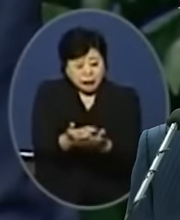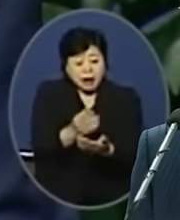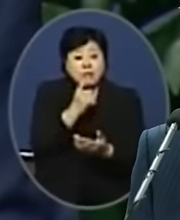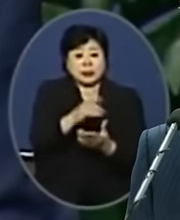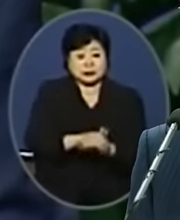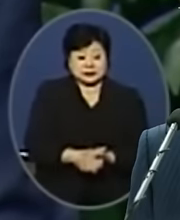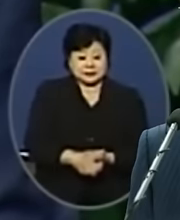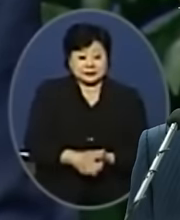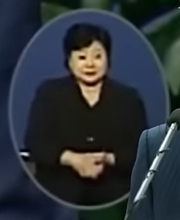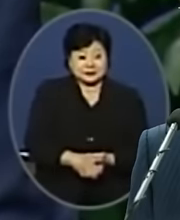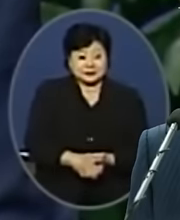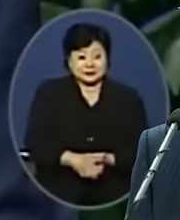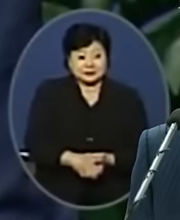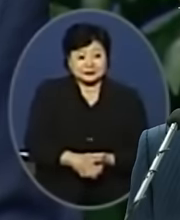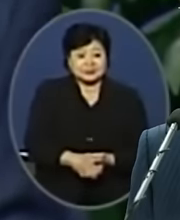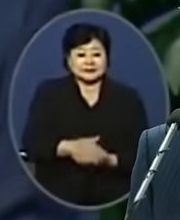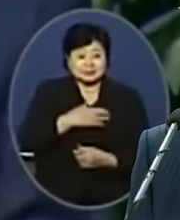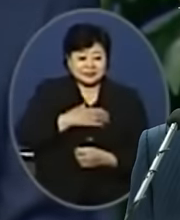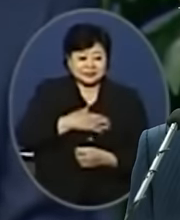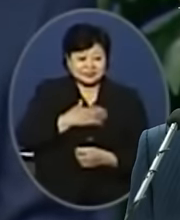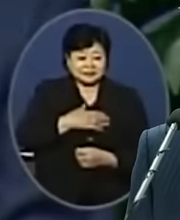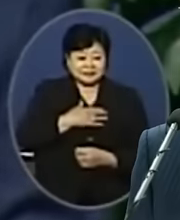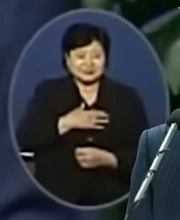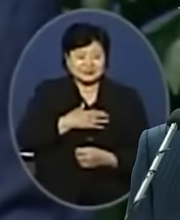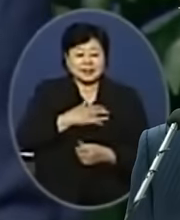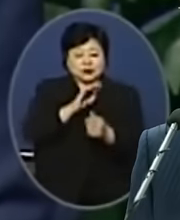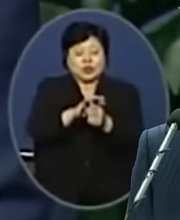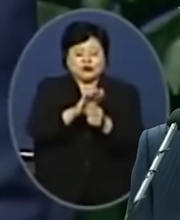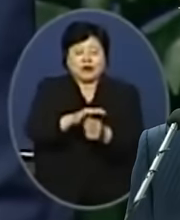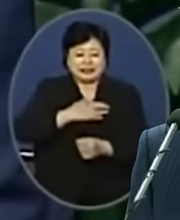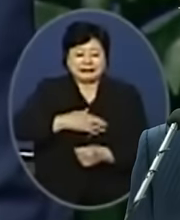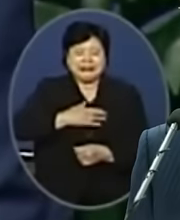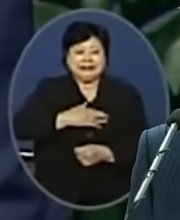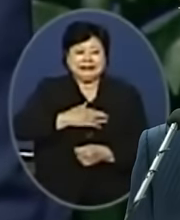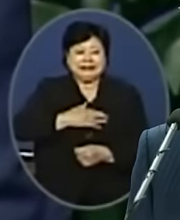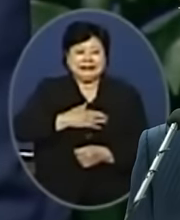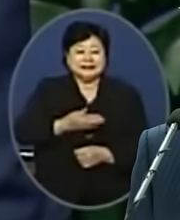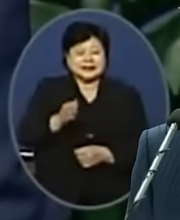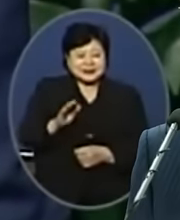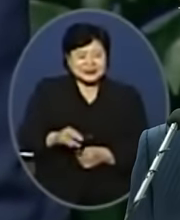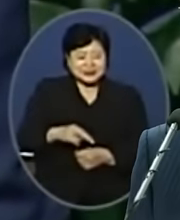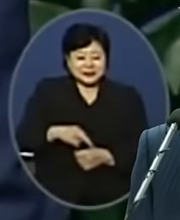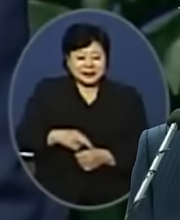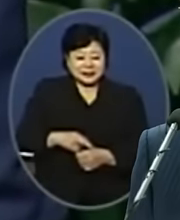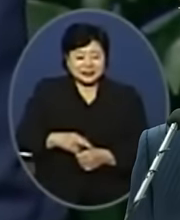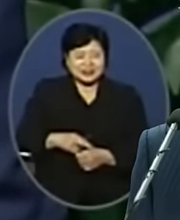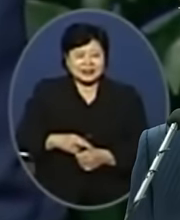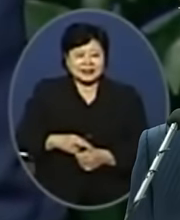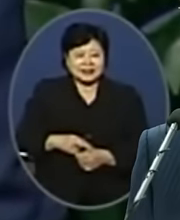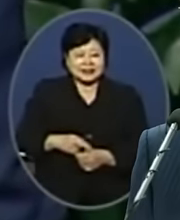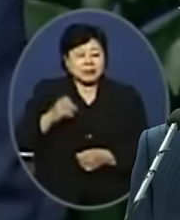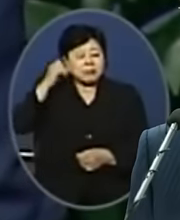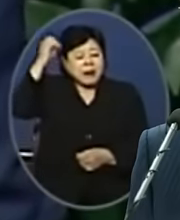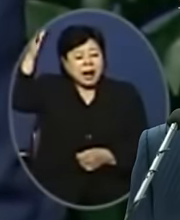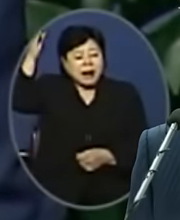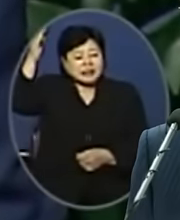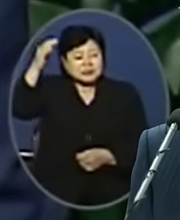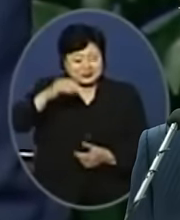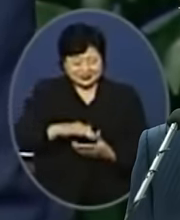해주세요. 간청을 했는데 내가 나가면 물론 도와주지. 그러나 나고 난 다음에는 깜짝같이